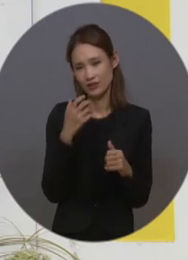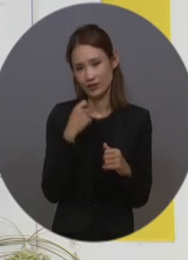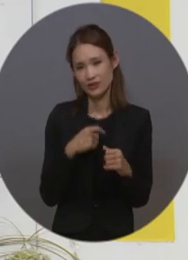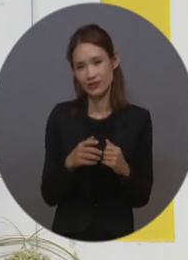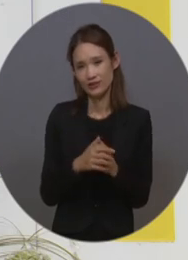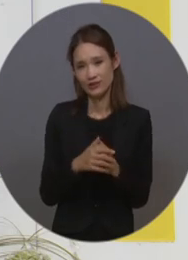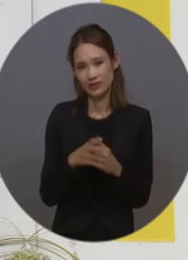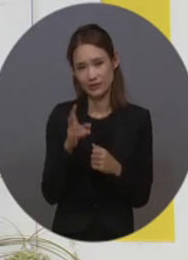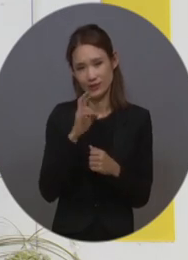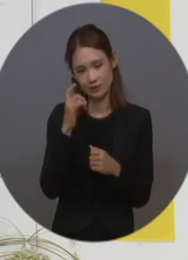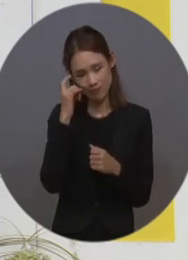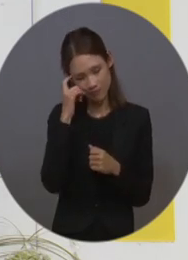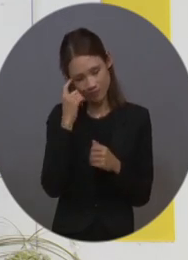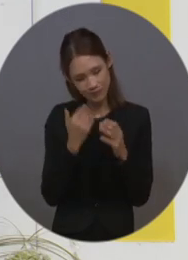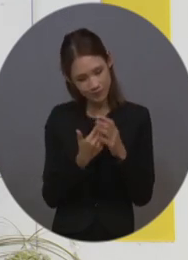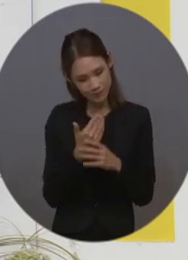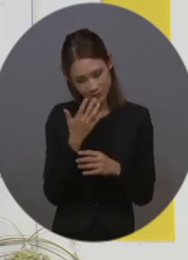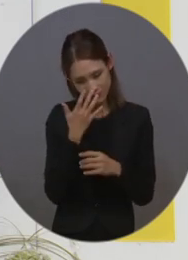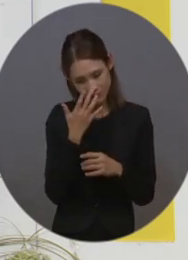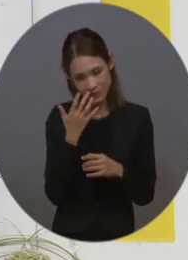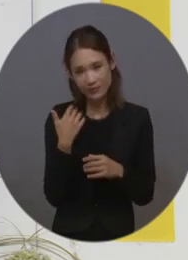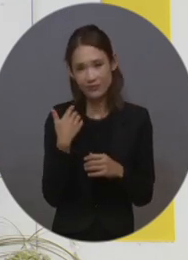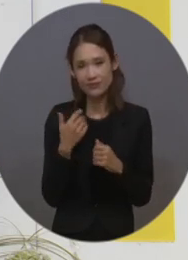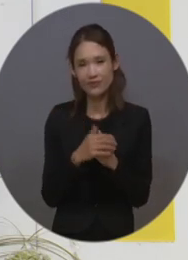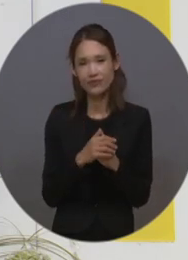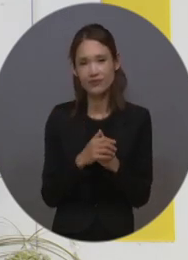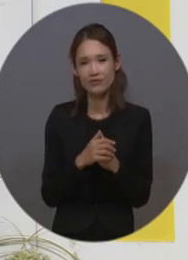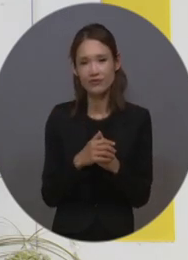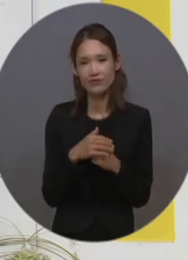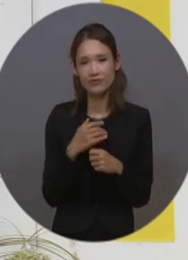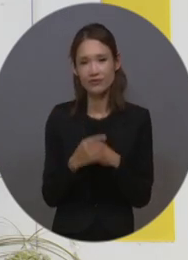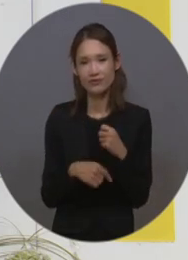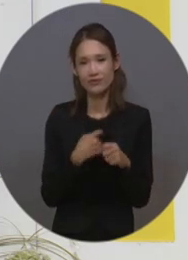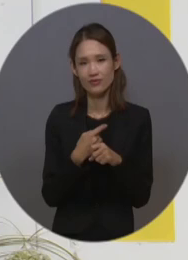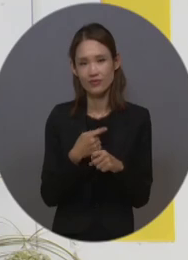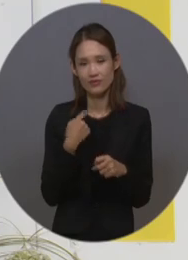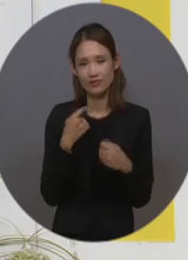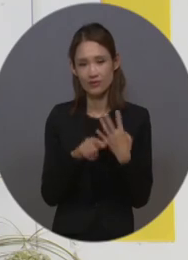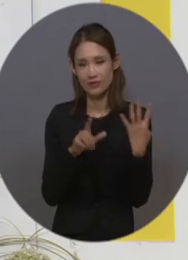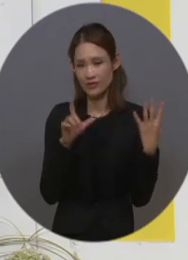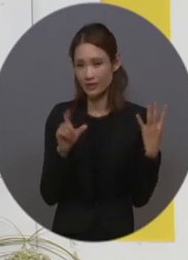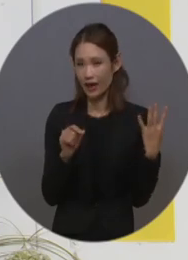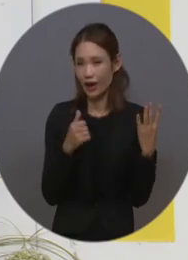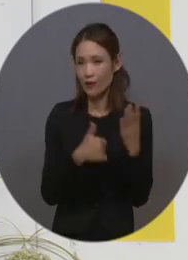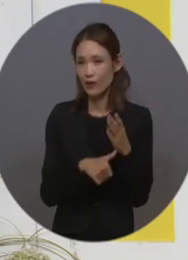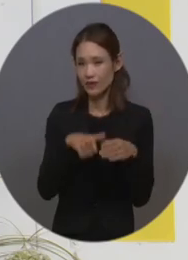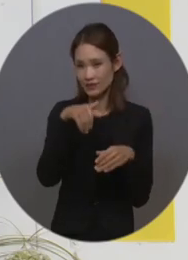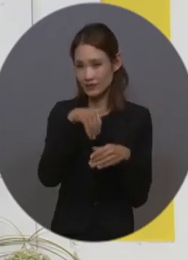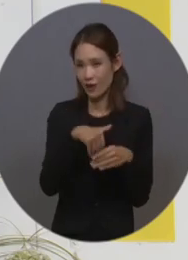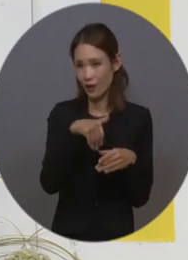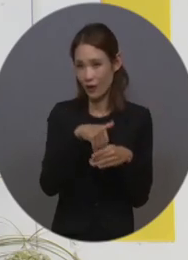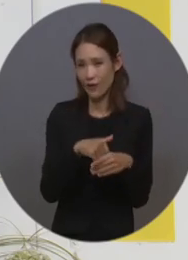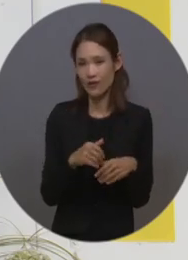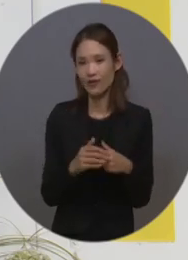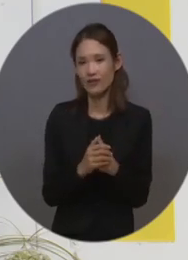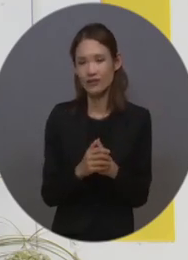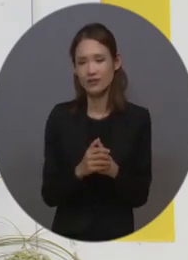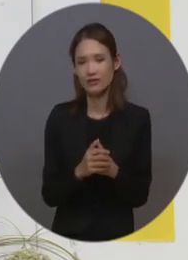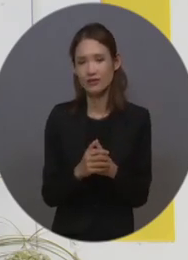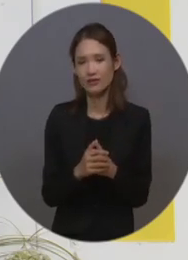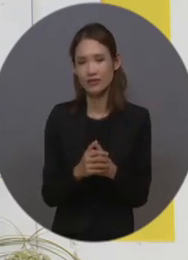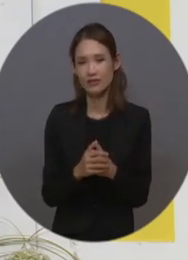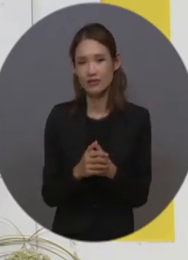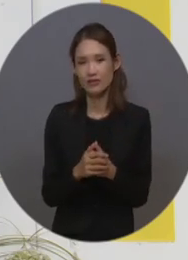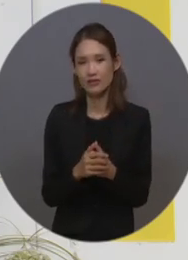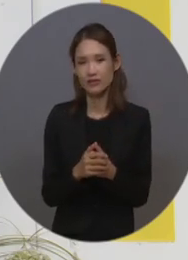네. 뭐 무슨 노래를 갑자기 해야 될지 모르겠는데 네. 제가 지난번에 그 작년에 이제 그 4월에 선거가 있었는데